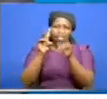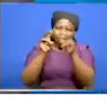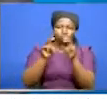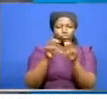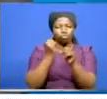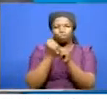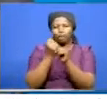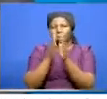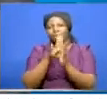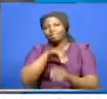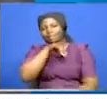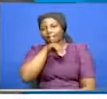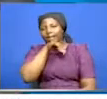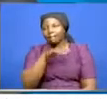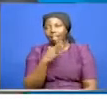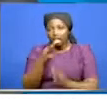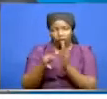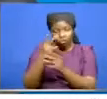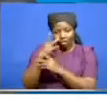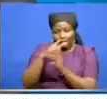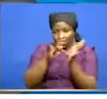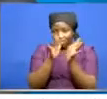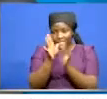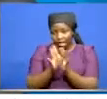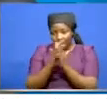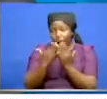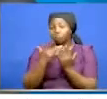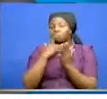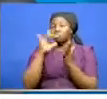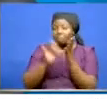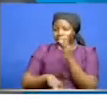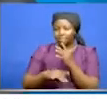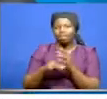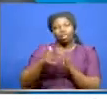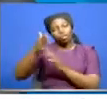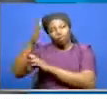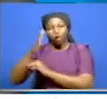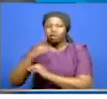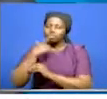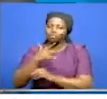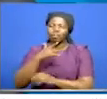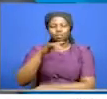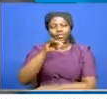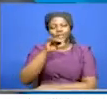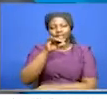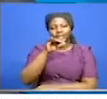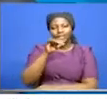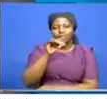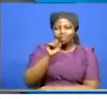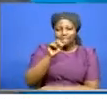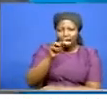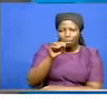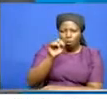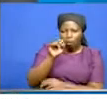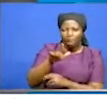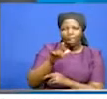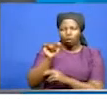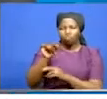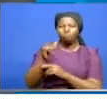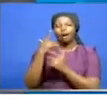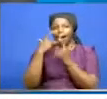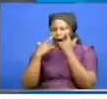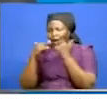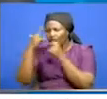cha 16 mstari wa kwanza, naam, unakuambia Mungu akaambia Samueli, naam, unamulilia Sauli mpaka lini na nimemkataa? Mimi nikauliza